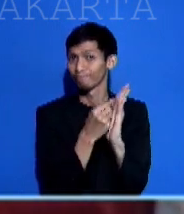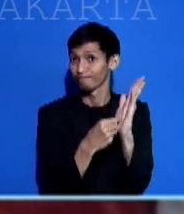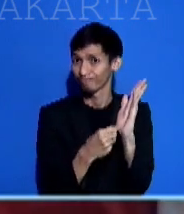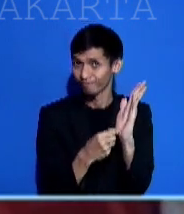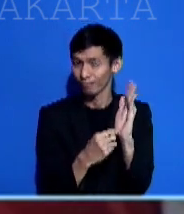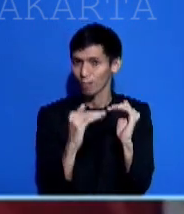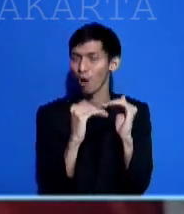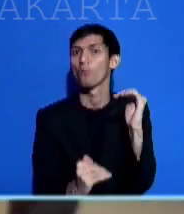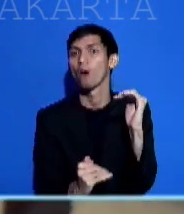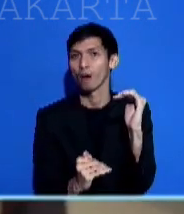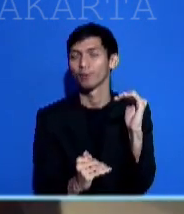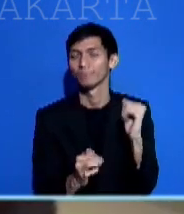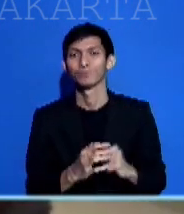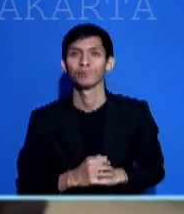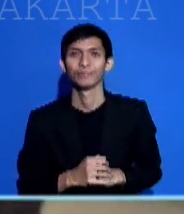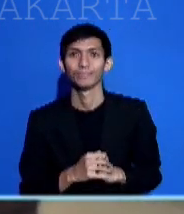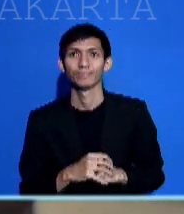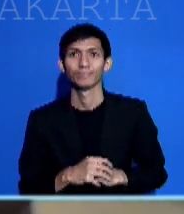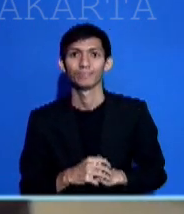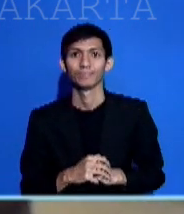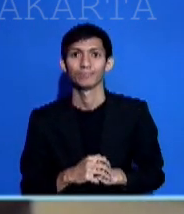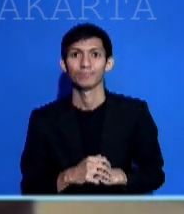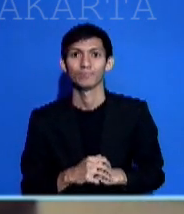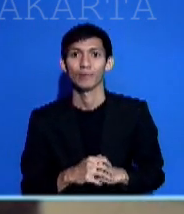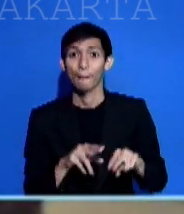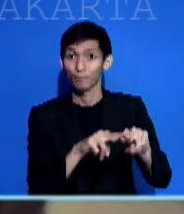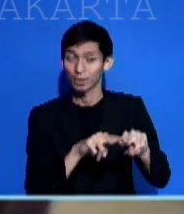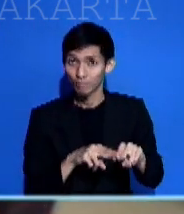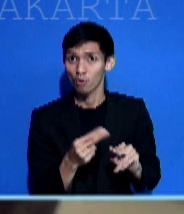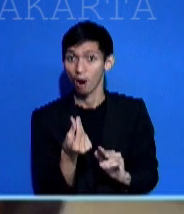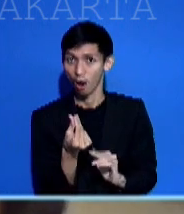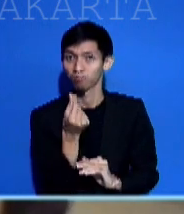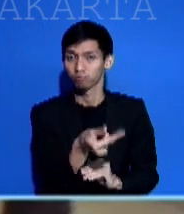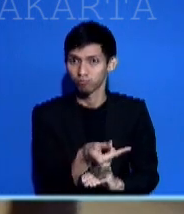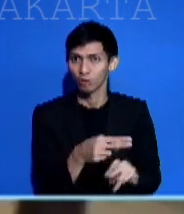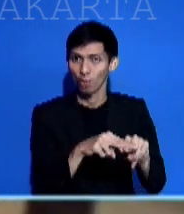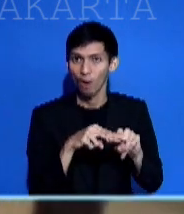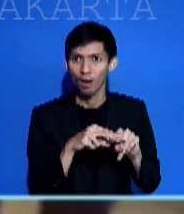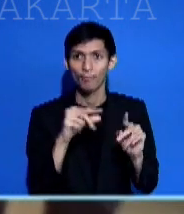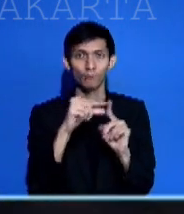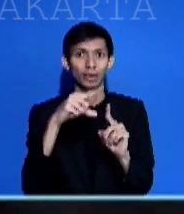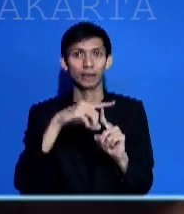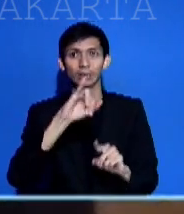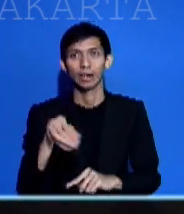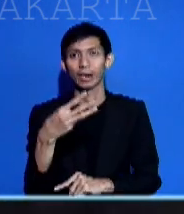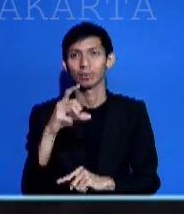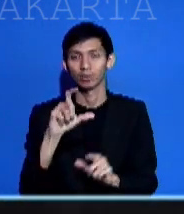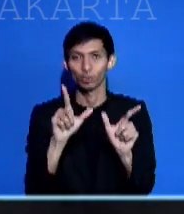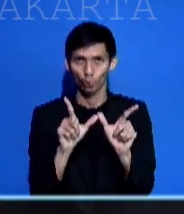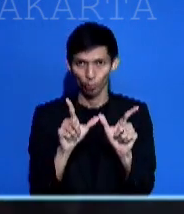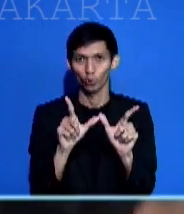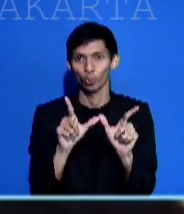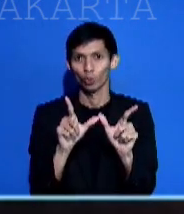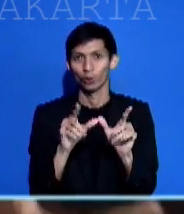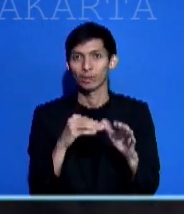rendah dari yang seharusnya uang sewa yang dibayarkan PT jew kepada desa Candi bidangun oleh tersangka tidak